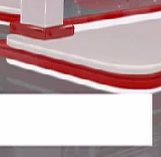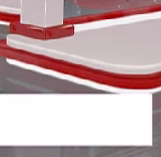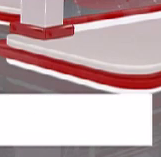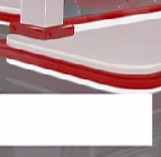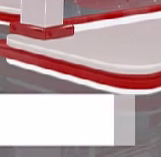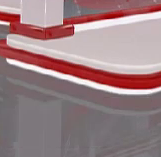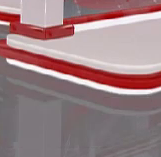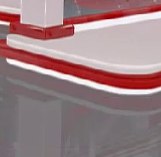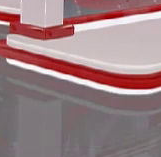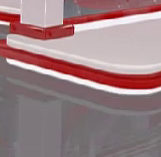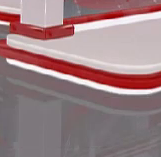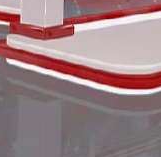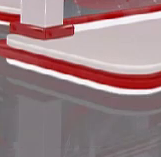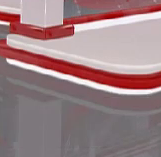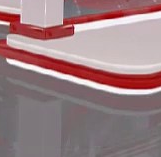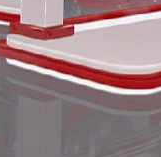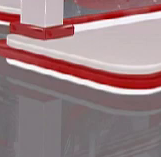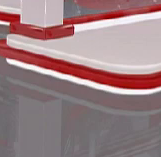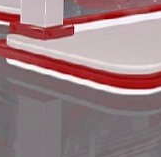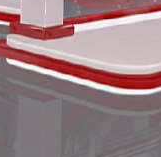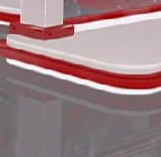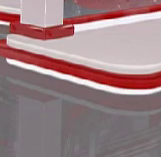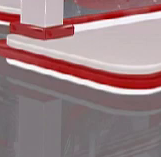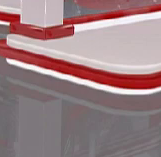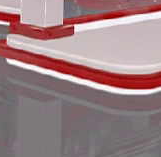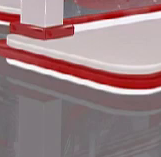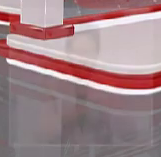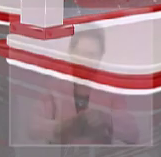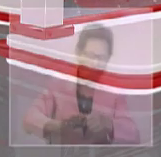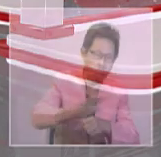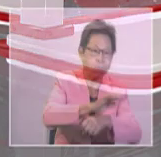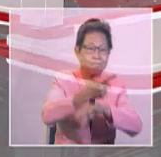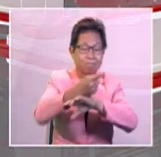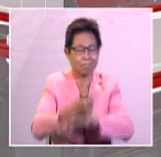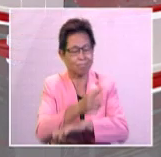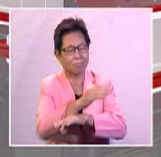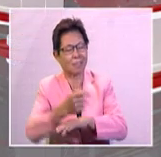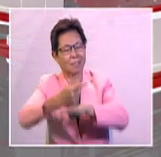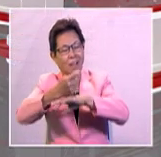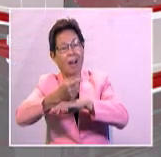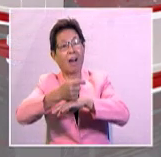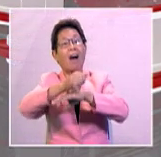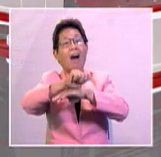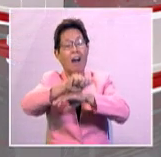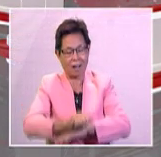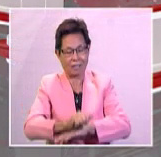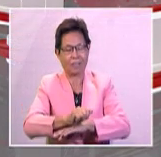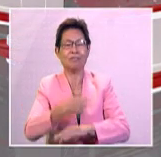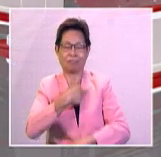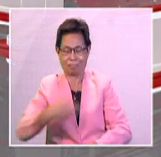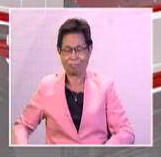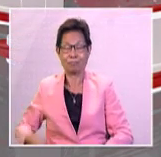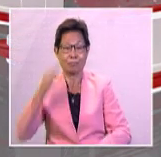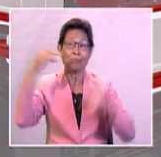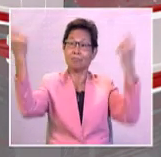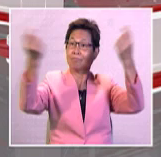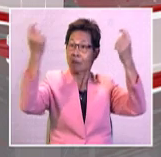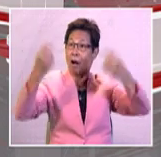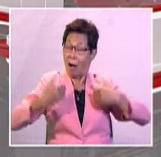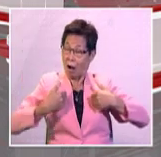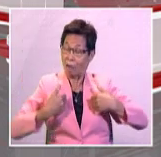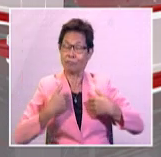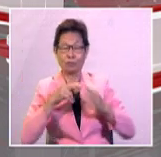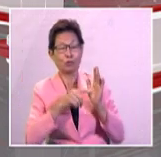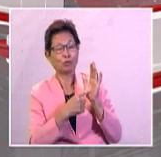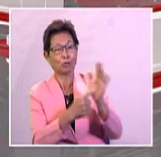Agong ke-16 dalam istiadat yang berlangsung penuh tradisi dan adat Raja-Raja Melayu. Istiadat itu turut